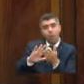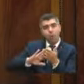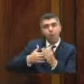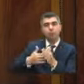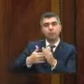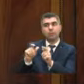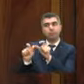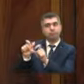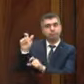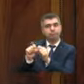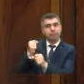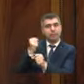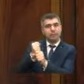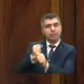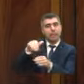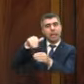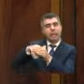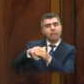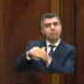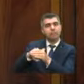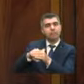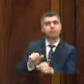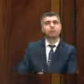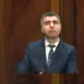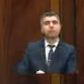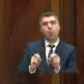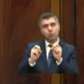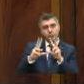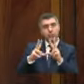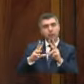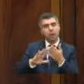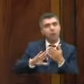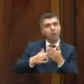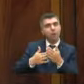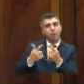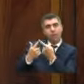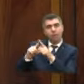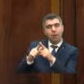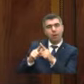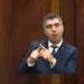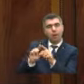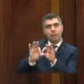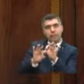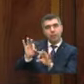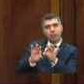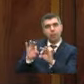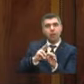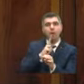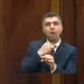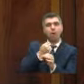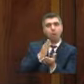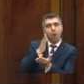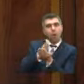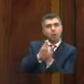وخاصة الفاعل الحزبي، وقد وافقت كل الجهات على مضامين الخطة الوطنية للديمقراطية